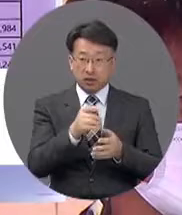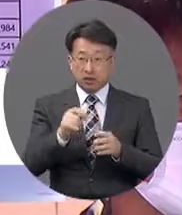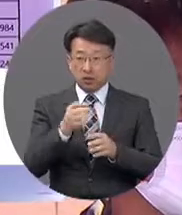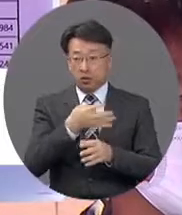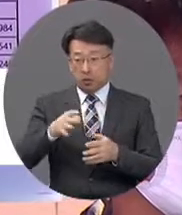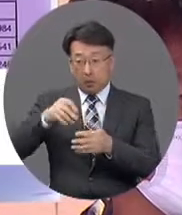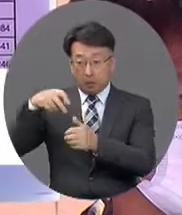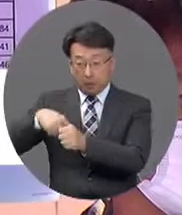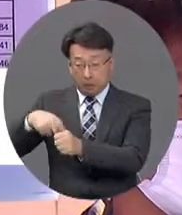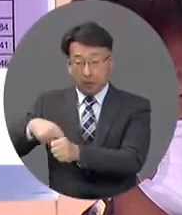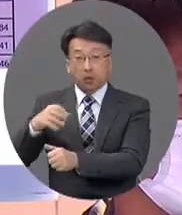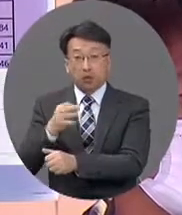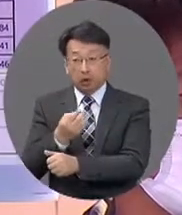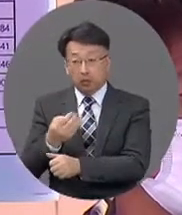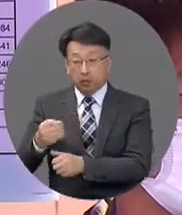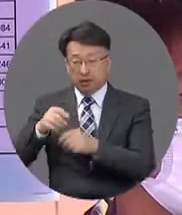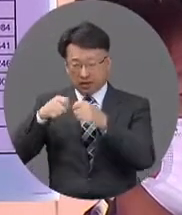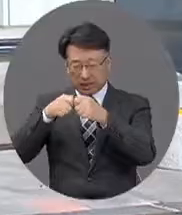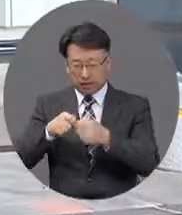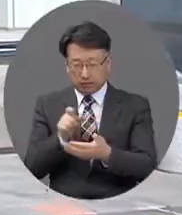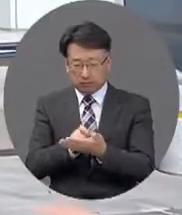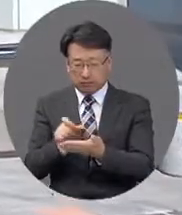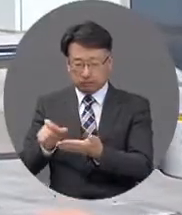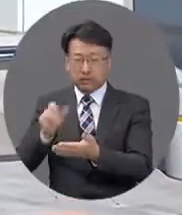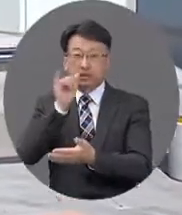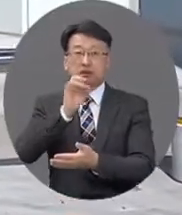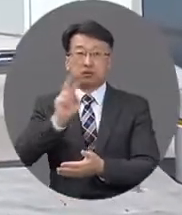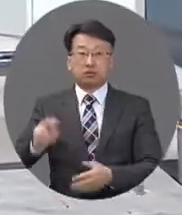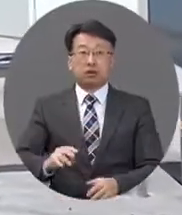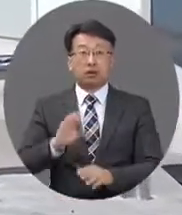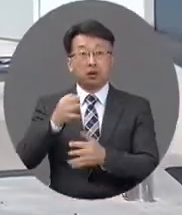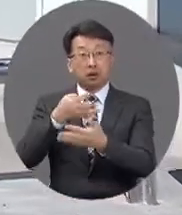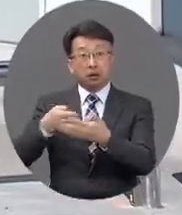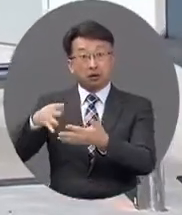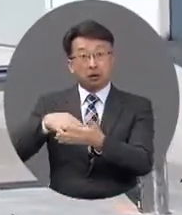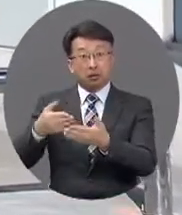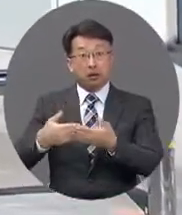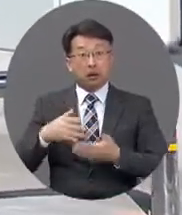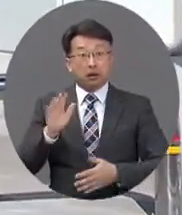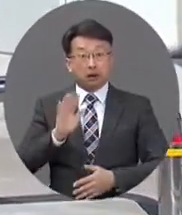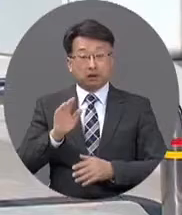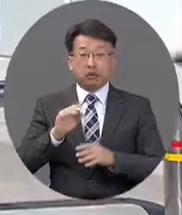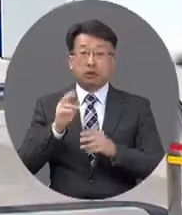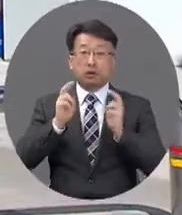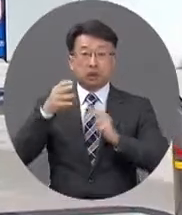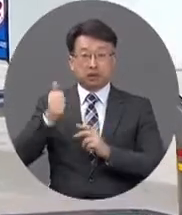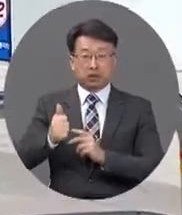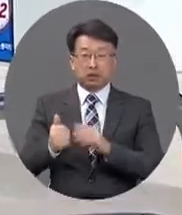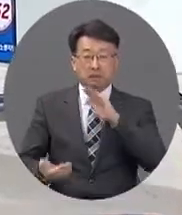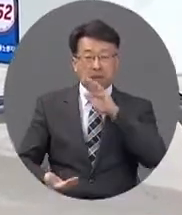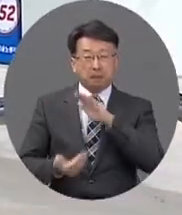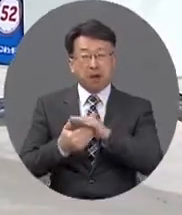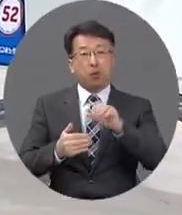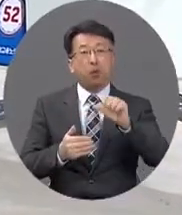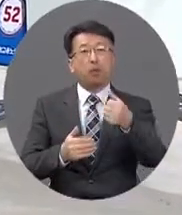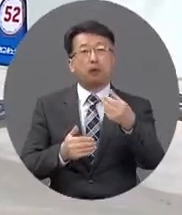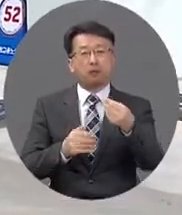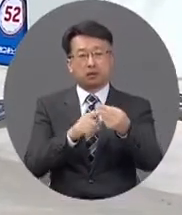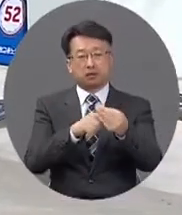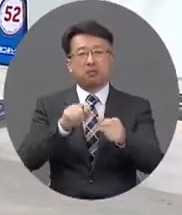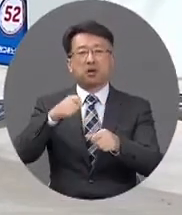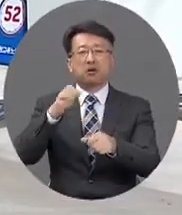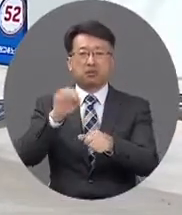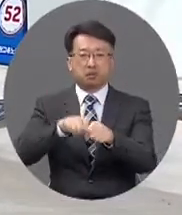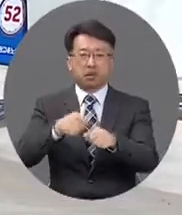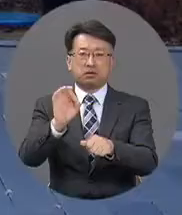공제 내역을 구체적으로 담아야 합니다. 임금 명세서를 발급하지 않은 모든 사업자에게는 최대 500만 원 이하의